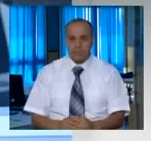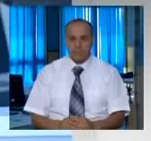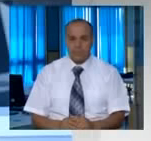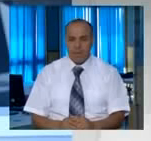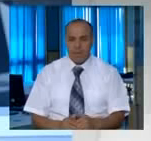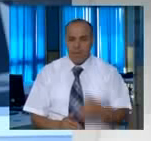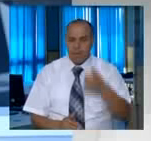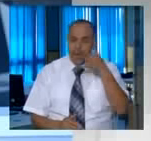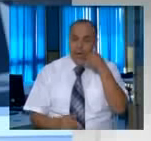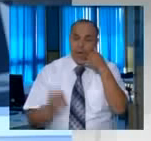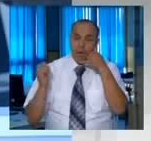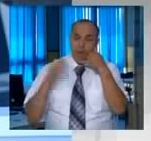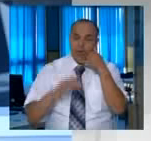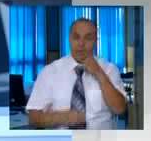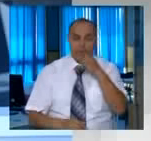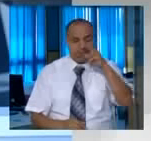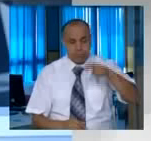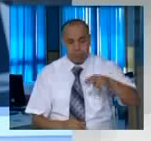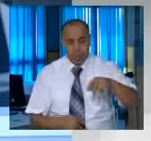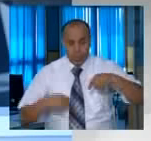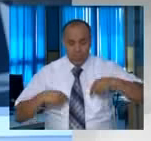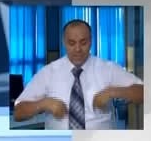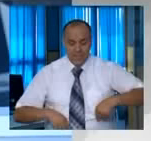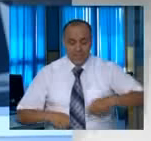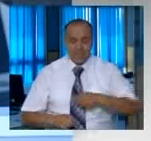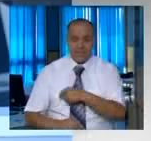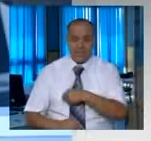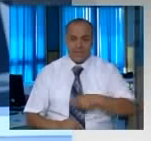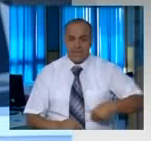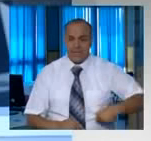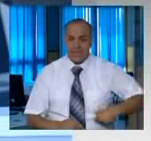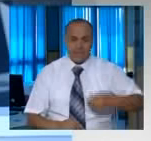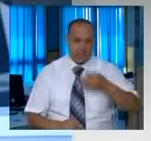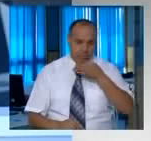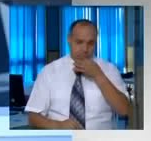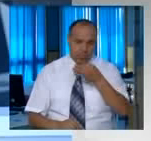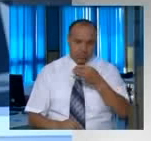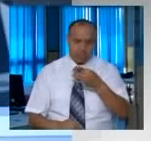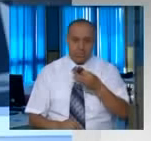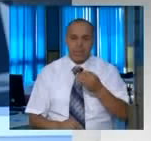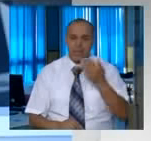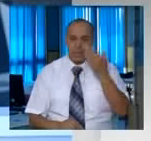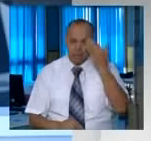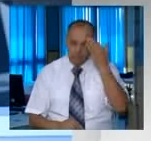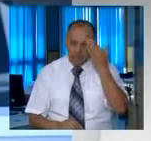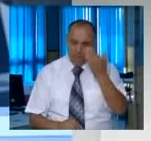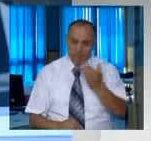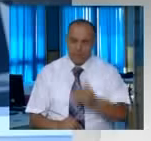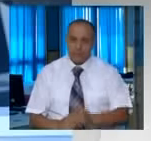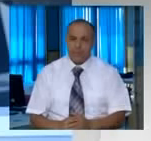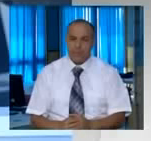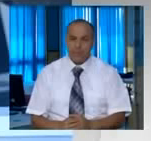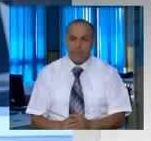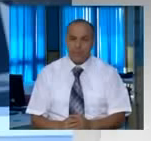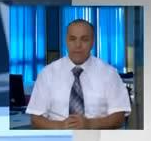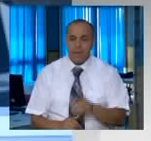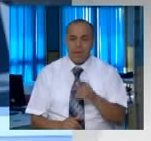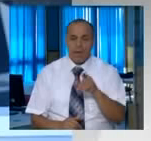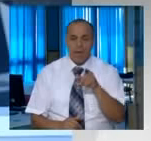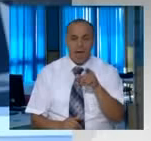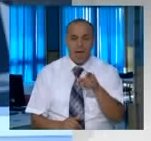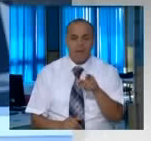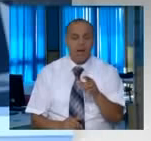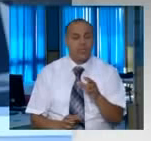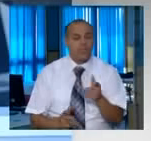ومعنا مباشرة الناطق الرسمي باسم وزارة الداخلية ياسر مصباح. سيد مصباح مرحبا بك، هل من تفاصيل